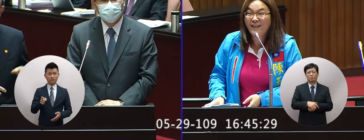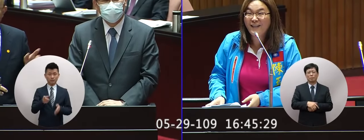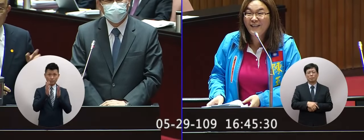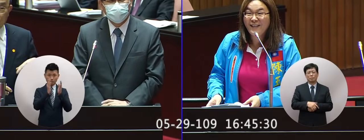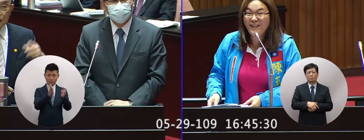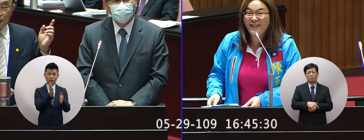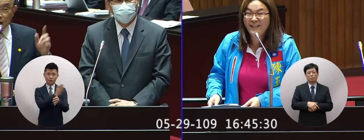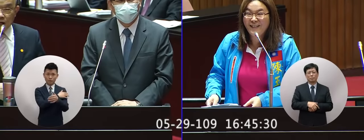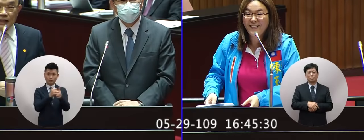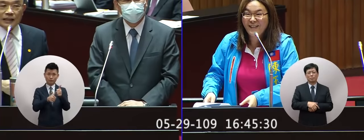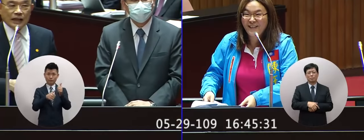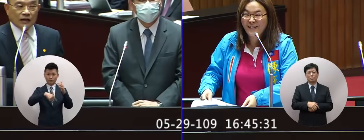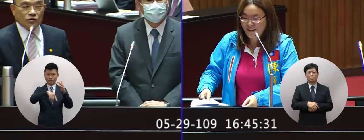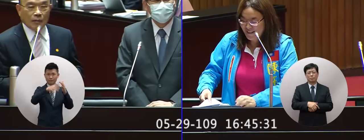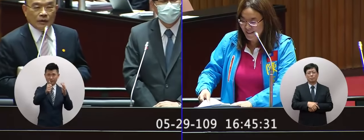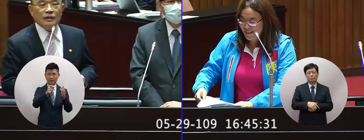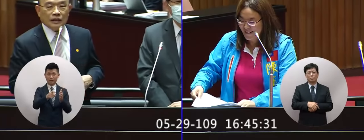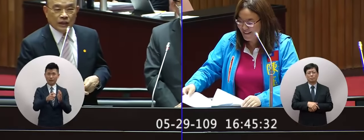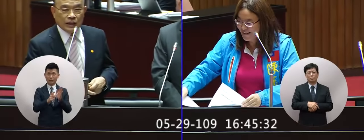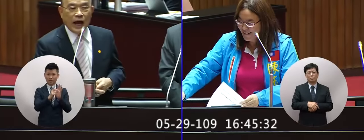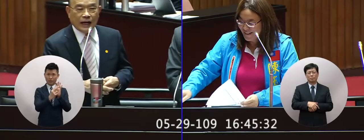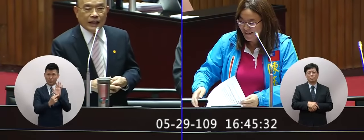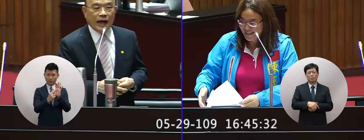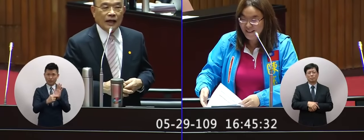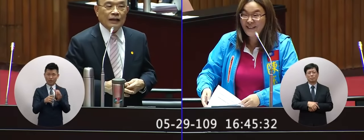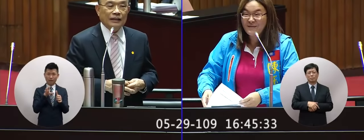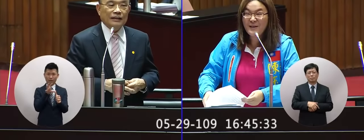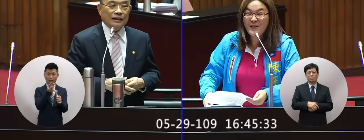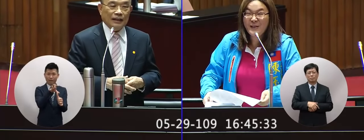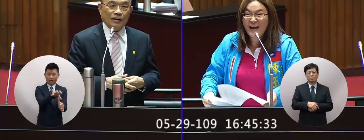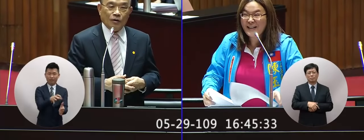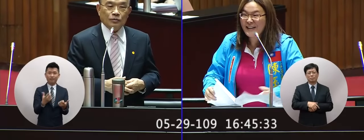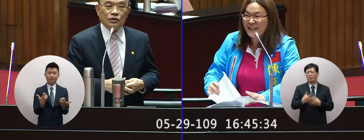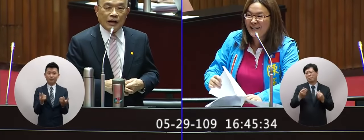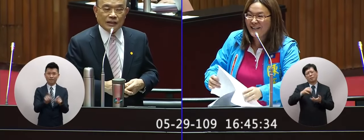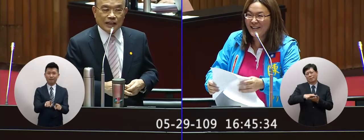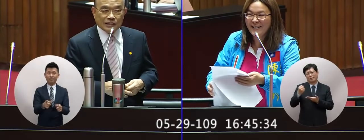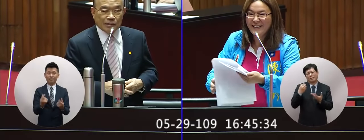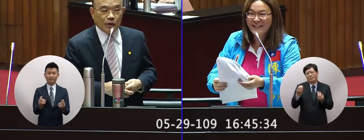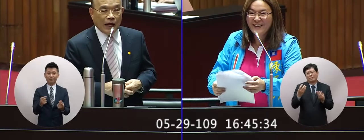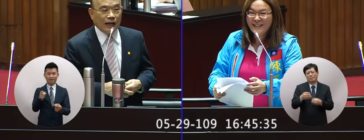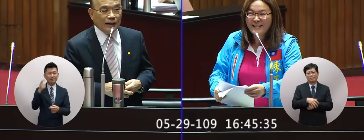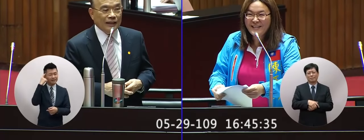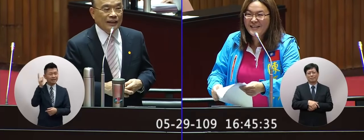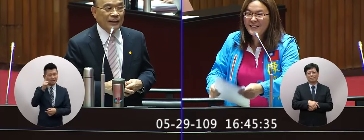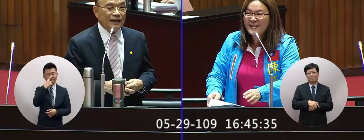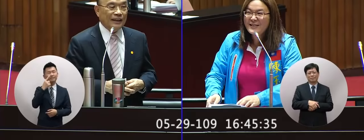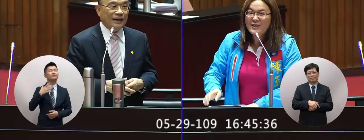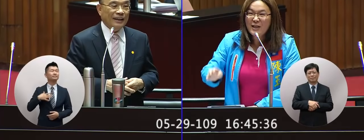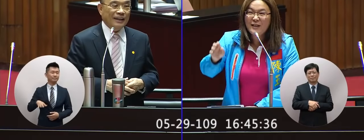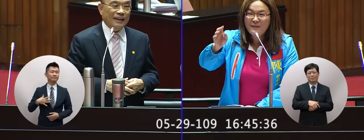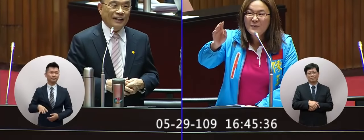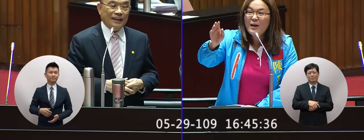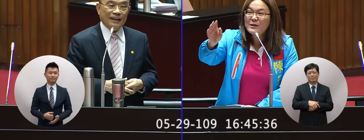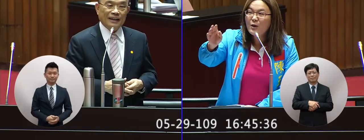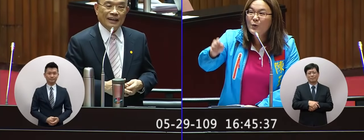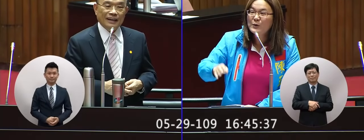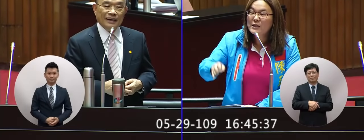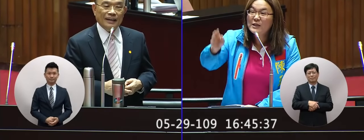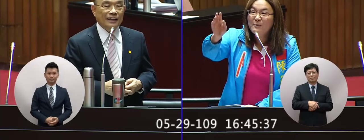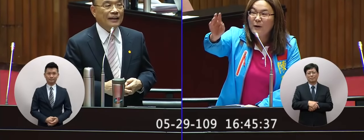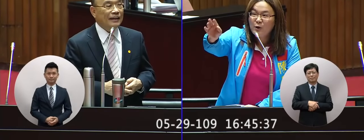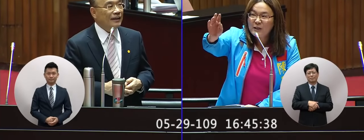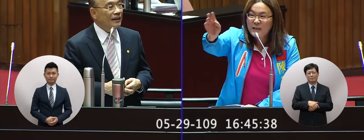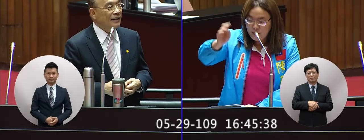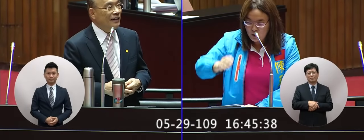陈其迈副院长给他这样讲转移压力啦。 没有压力啊， 我知道你想什么啦。 这个要照